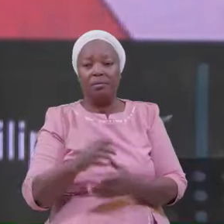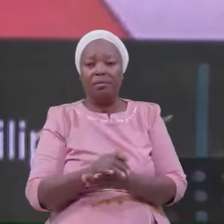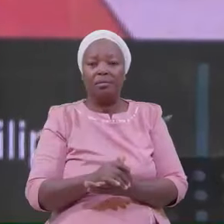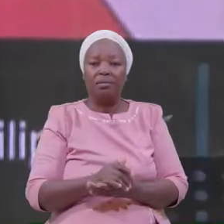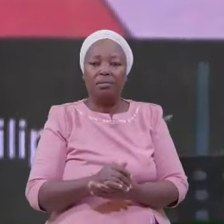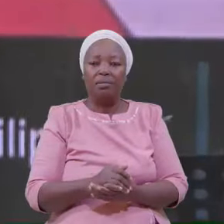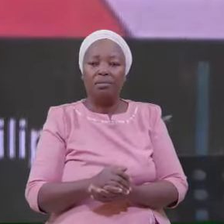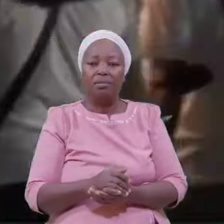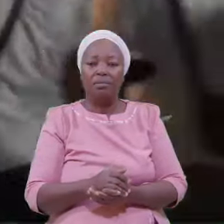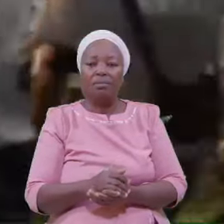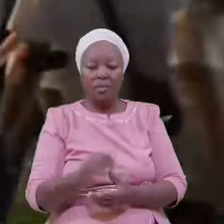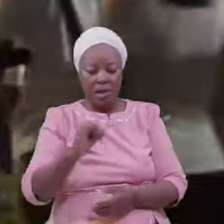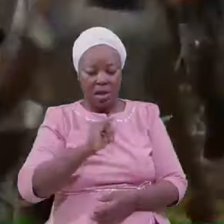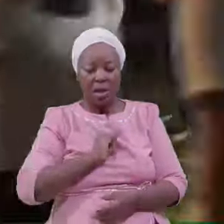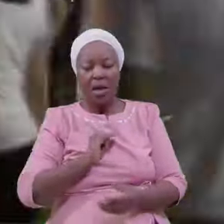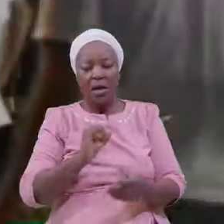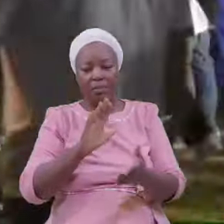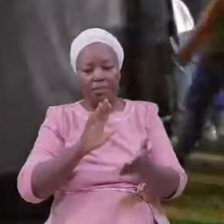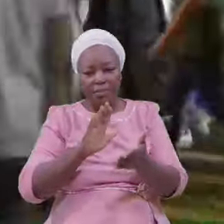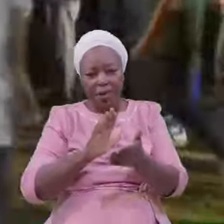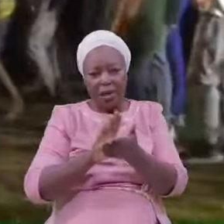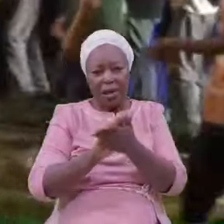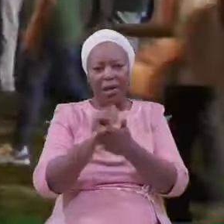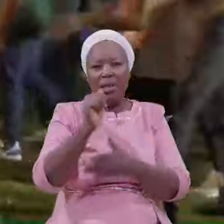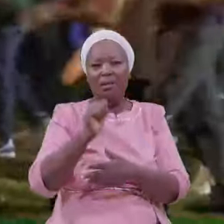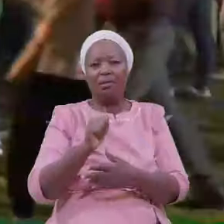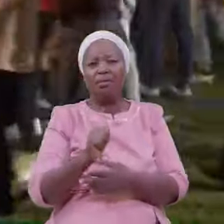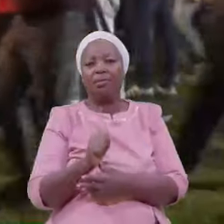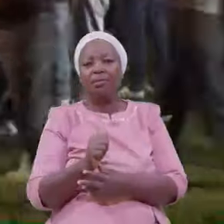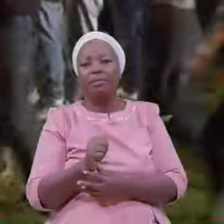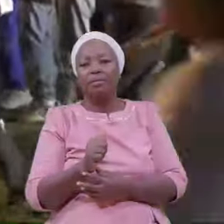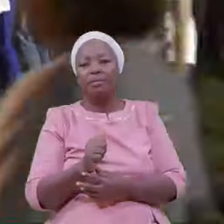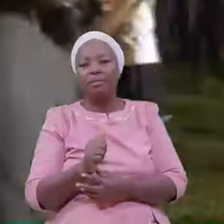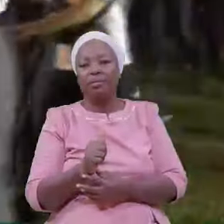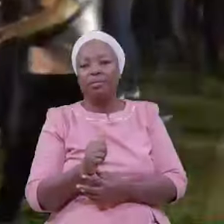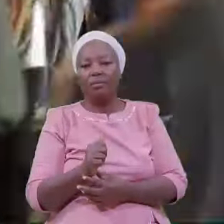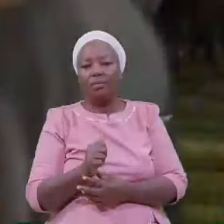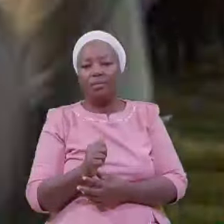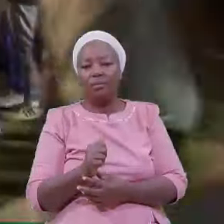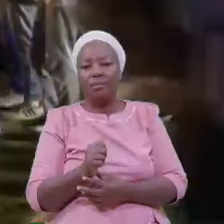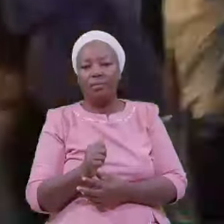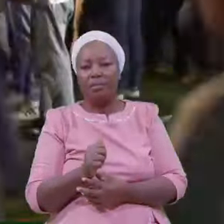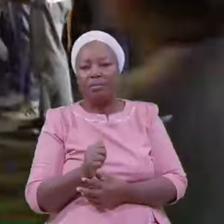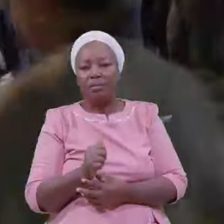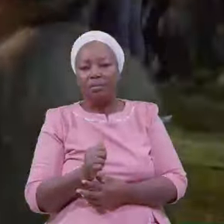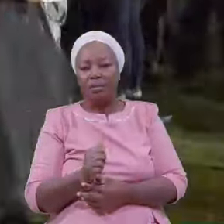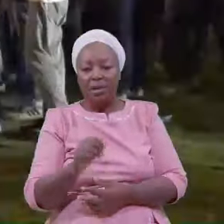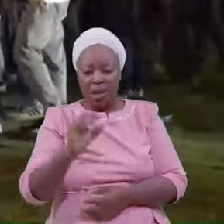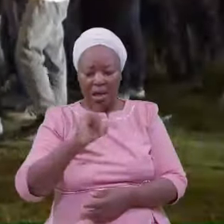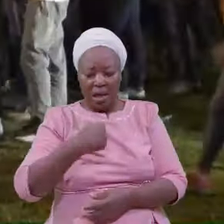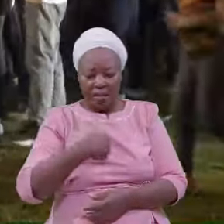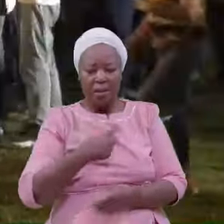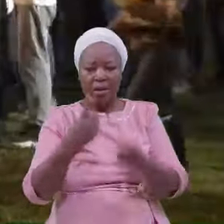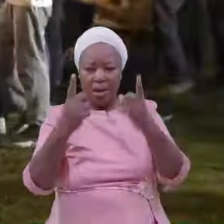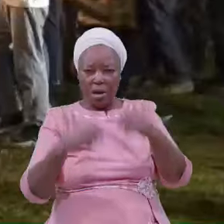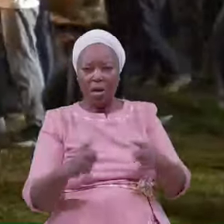I believe. Nakikita ko, ako'y nananampalataya. I come to receive. Tatanggapin ko